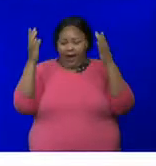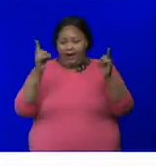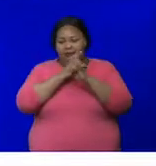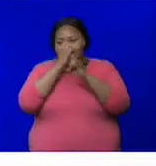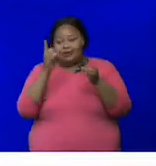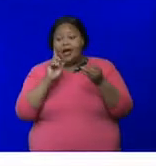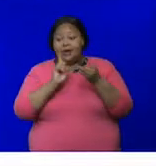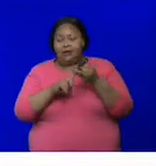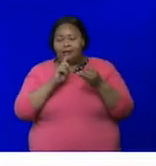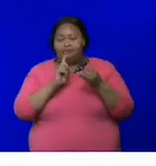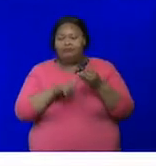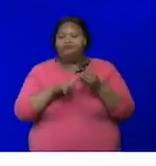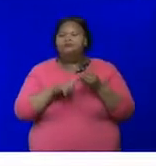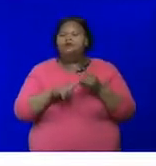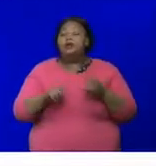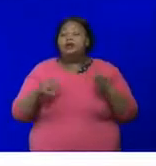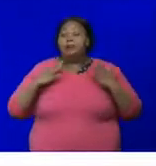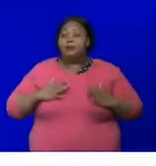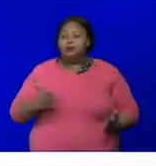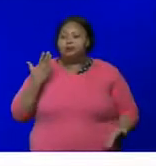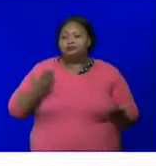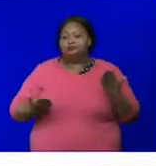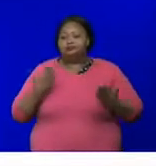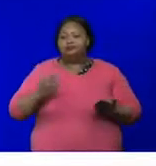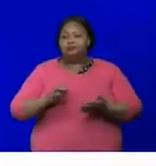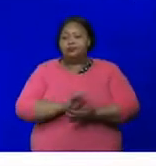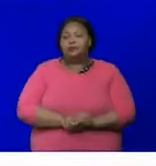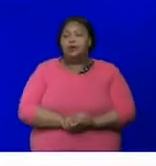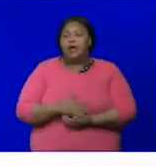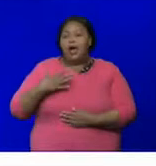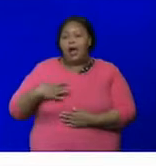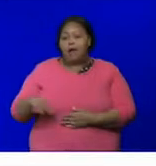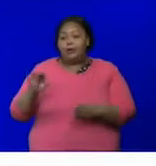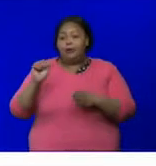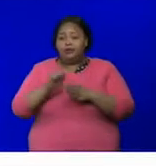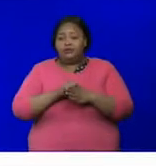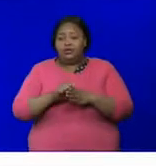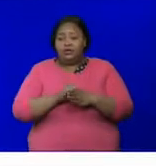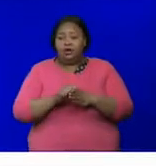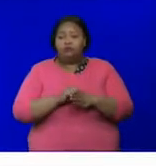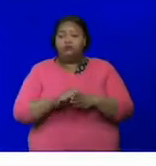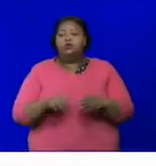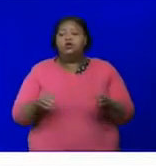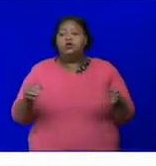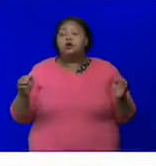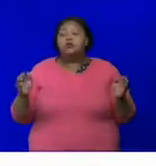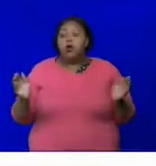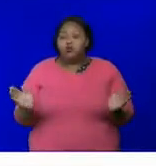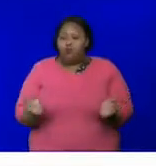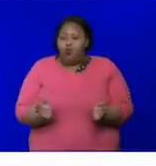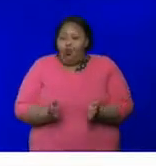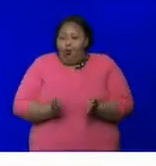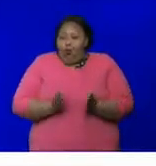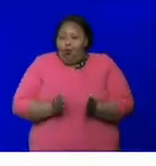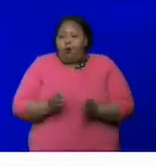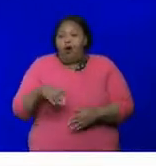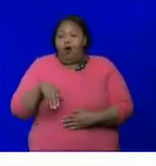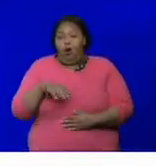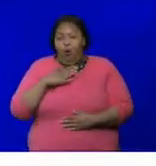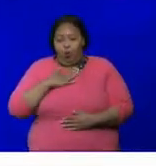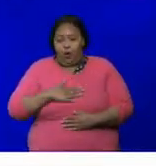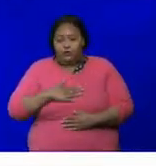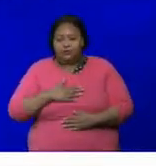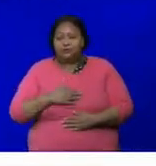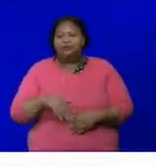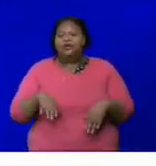labanye bethu sijimela ama reasons nahlukene labanye bethu bajimela maybe ukuluza iweight nakhona lapho na ufuna ukuluza iweight siyakusita na esport ukuthi ungakhona